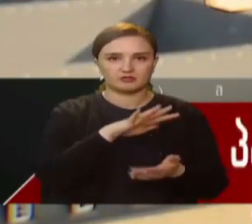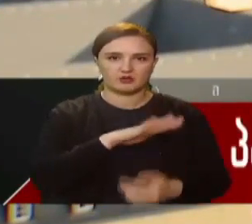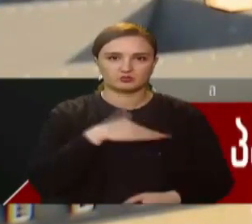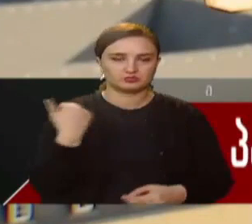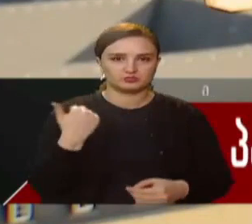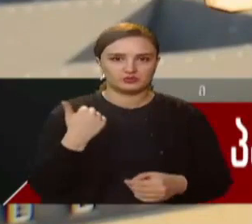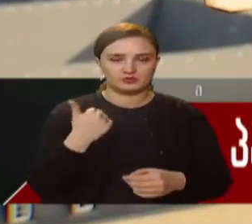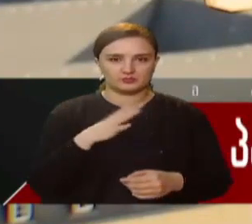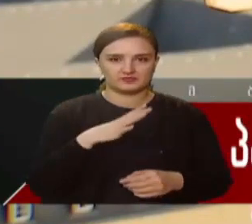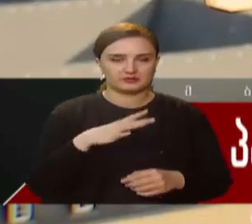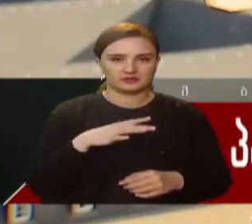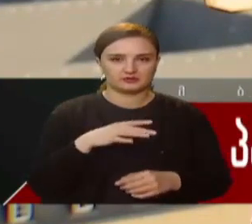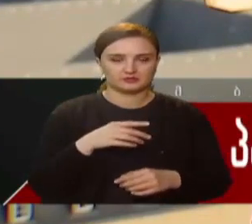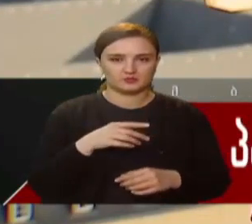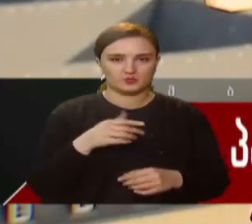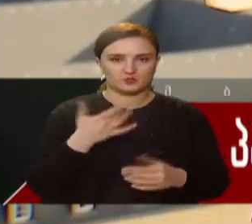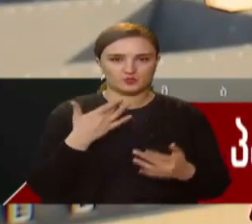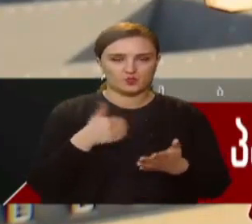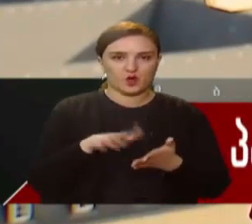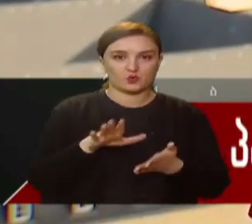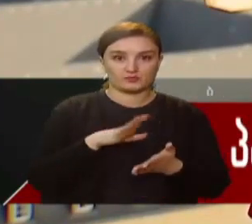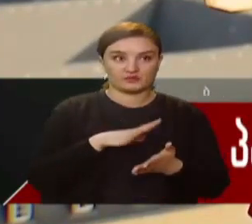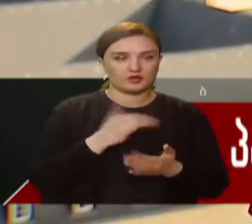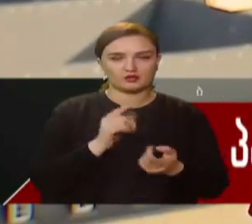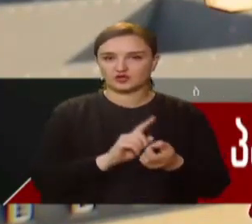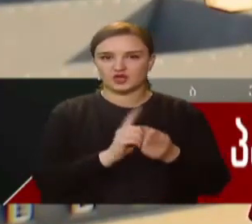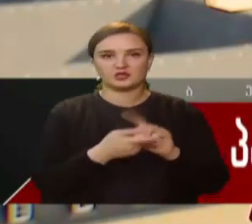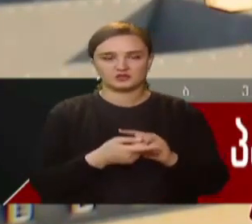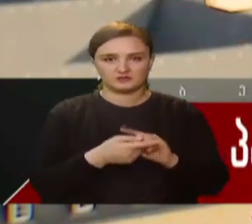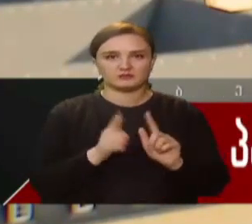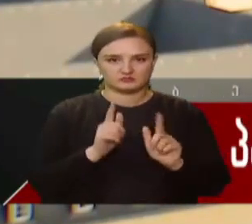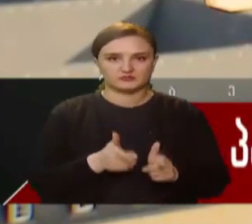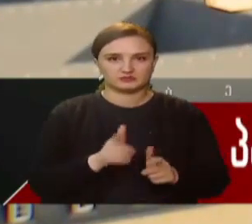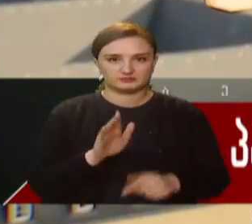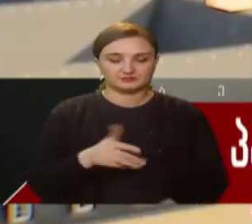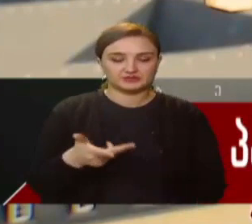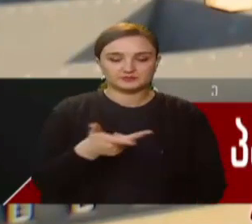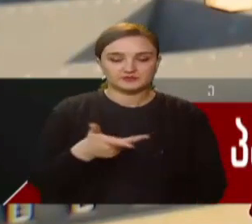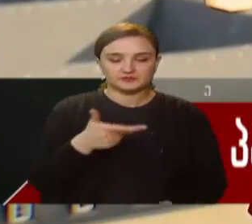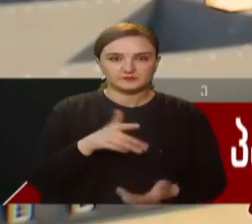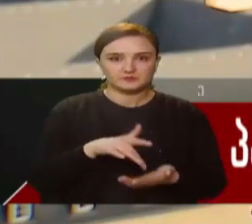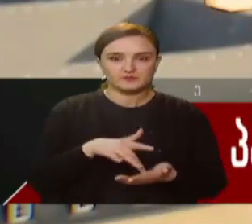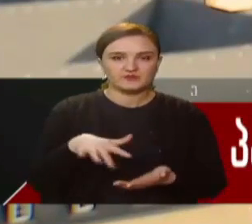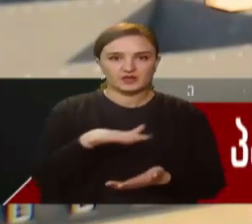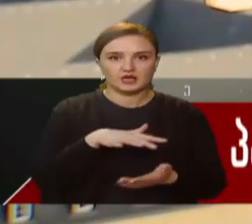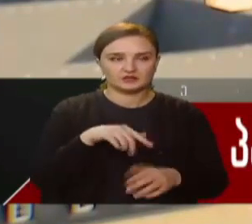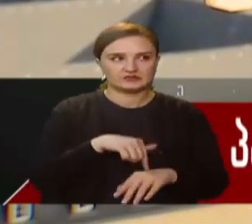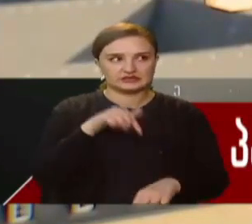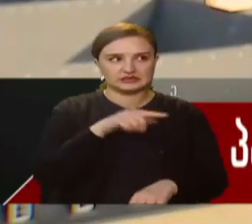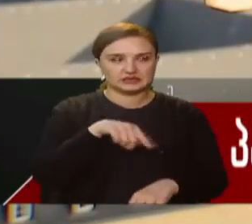გაფართოების, ევროკავშირის გაფართოების პრაგმატული პოლიტიკის ძიებამ და ჩვენ სამივე ქვეყანაში ვიგრძენით